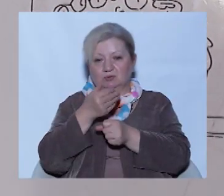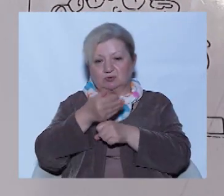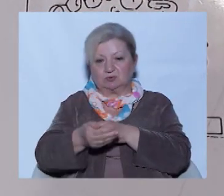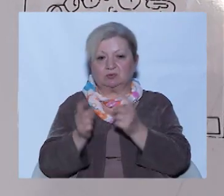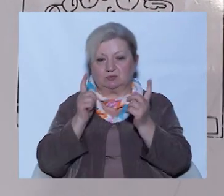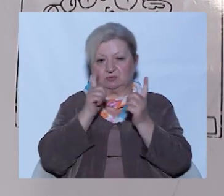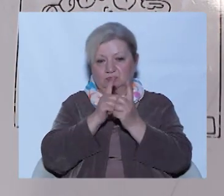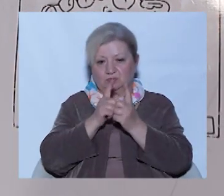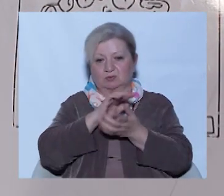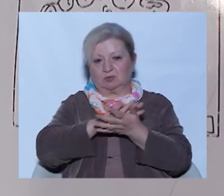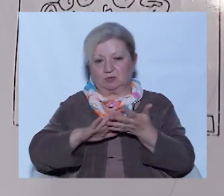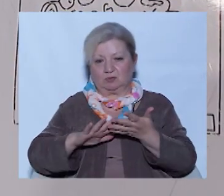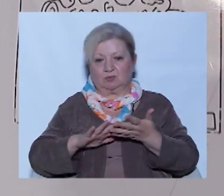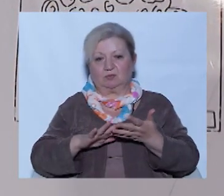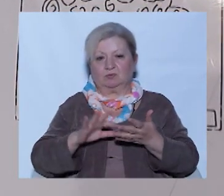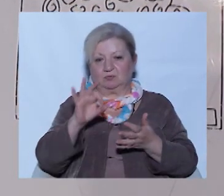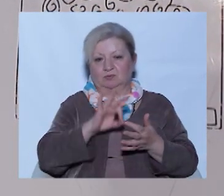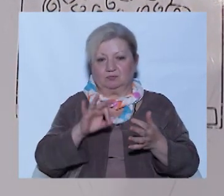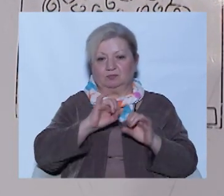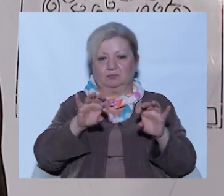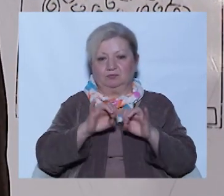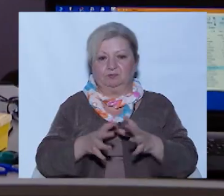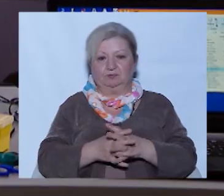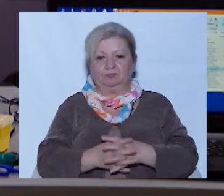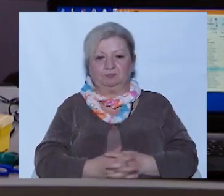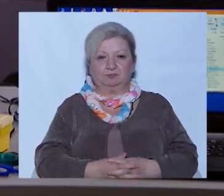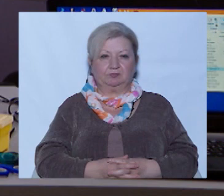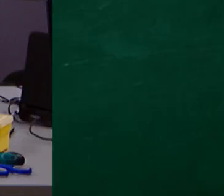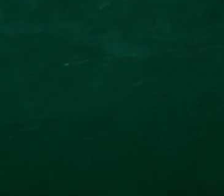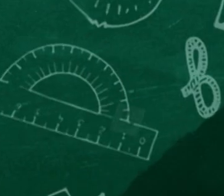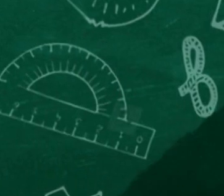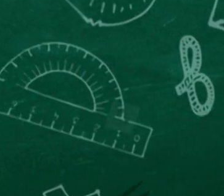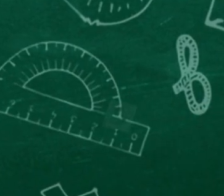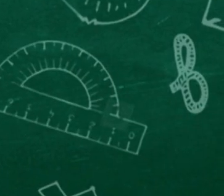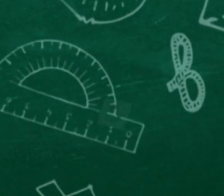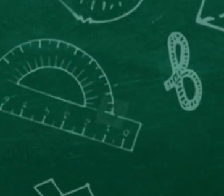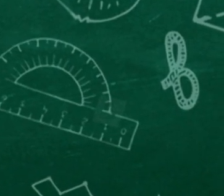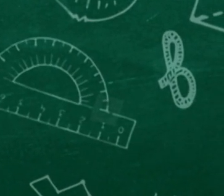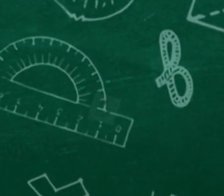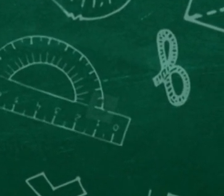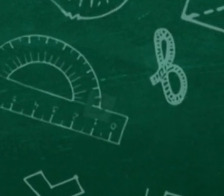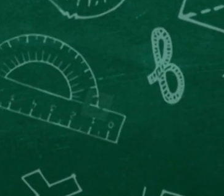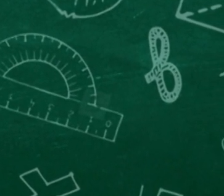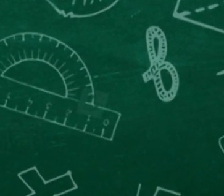ხნის შემდეგ დავუბრუნდა და გავაგრძელოთ ამ თემაზე საუბარი.